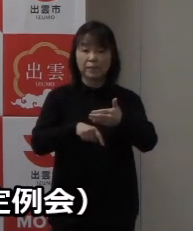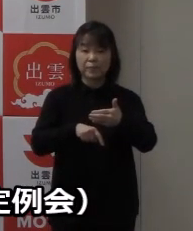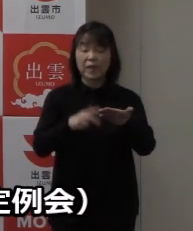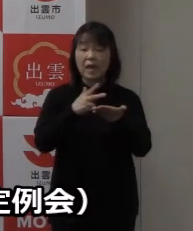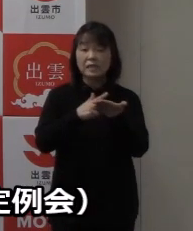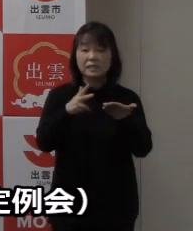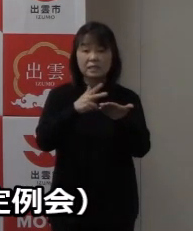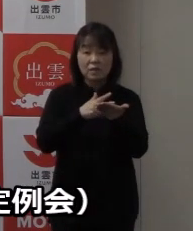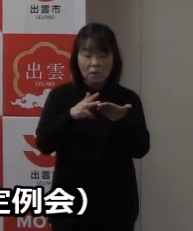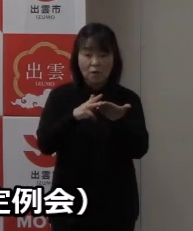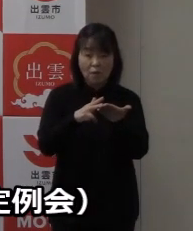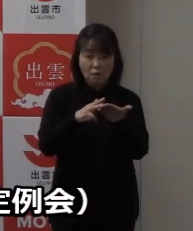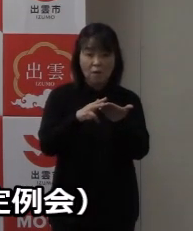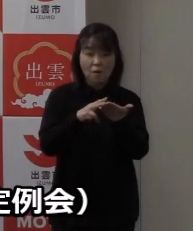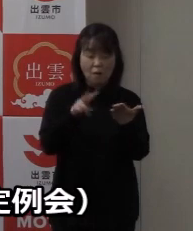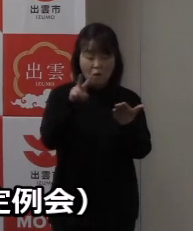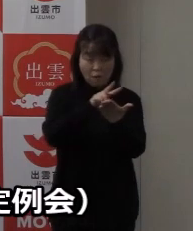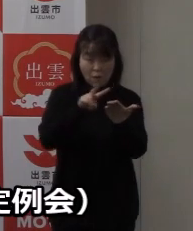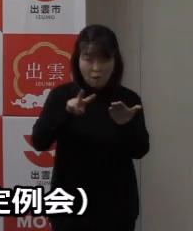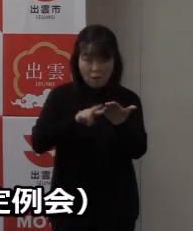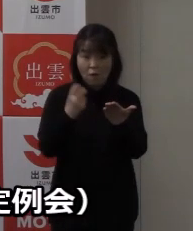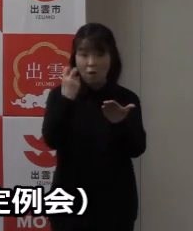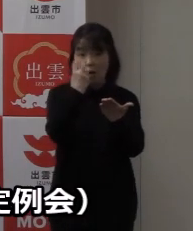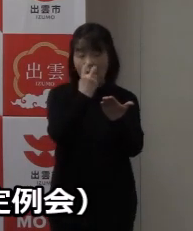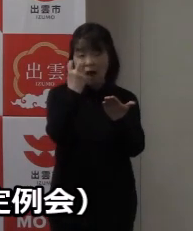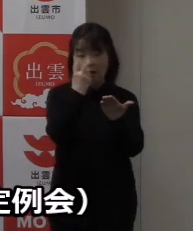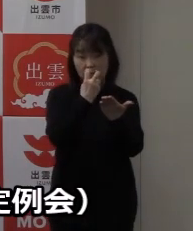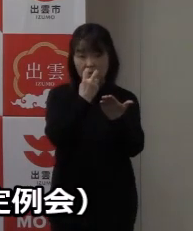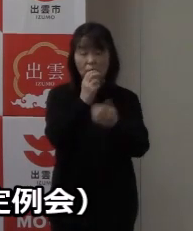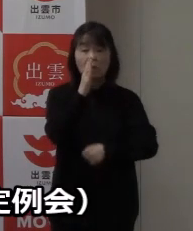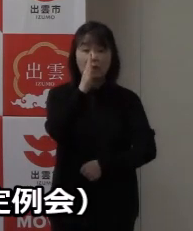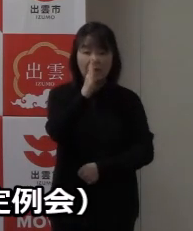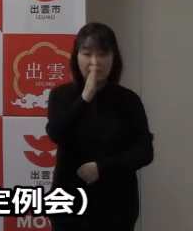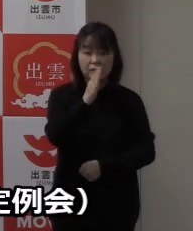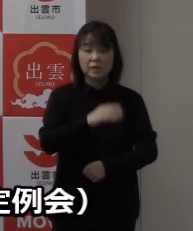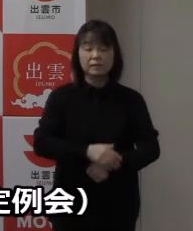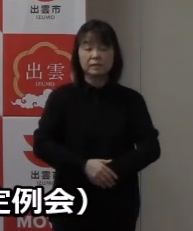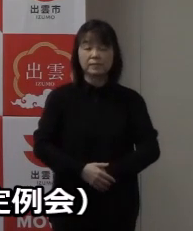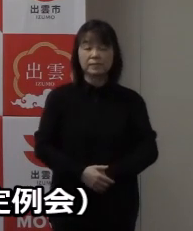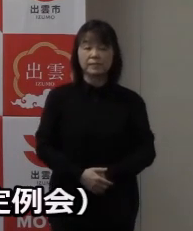の資料をご確認いただければというふうに思います。